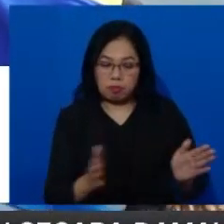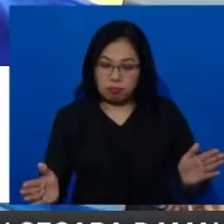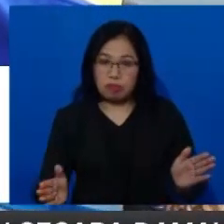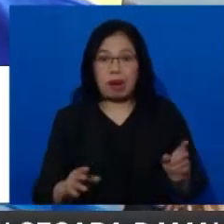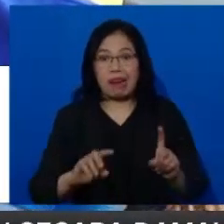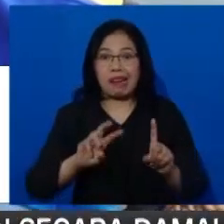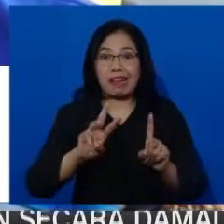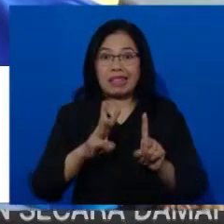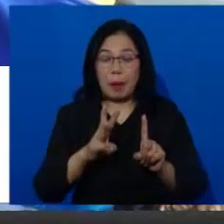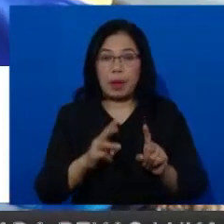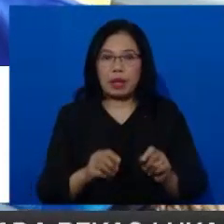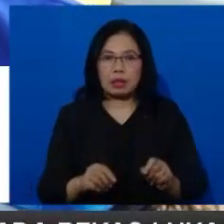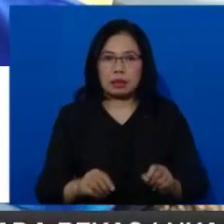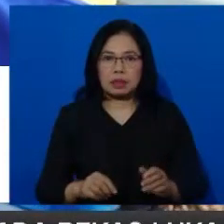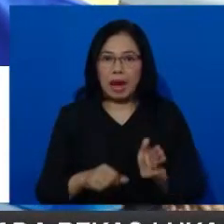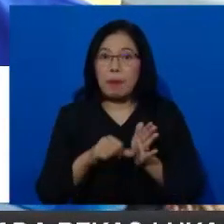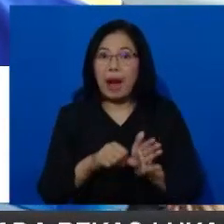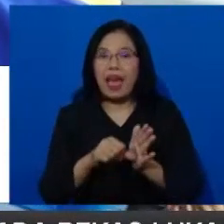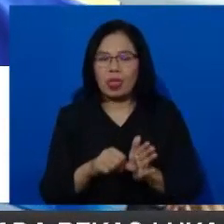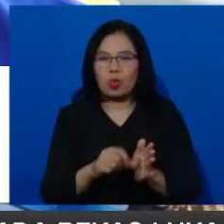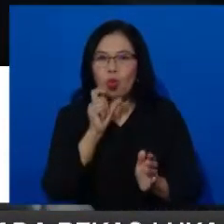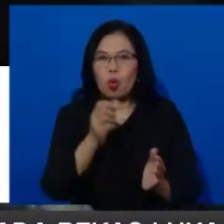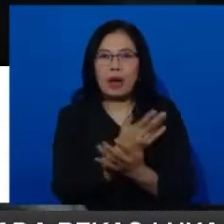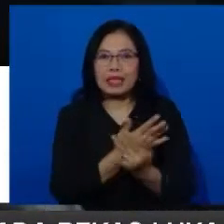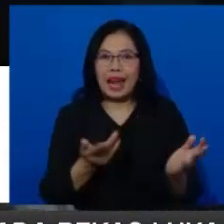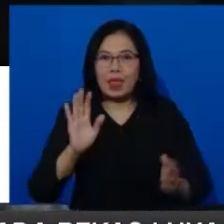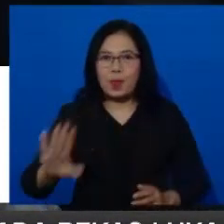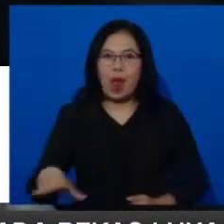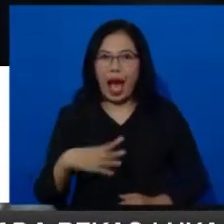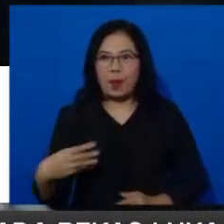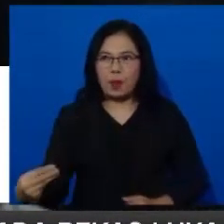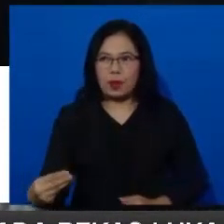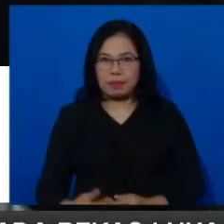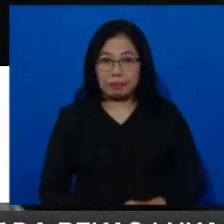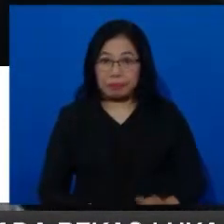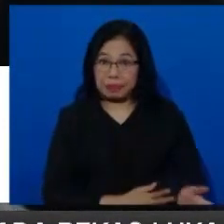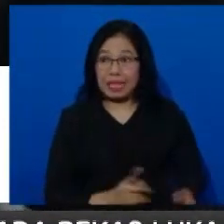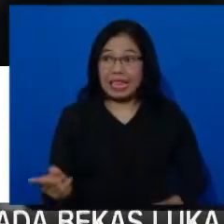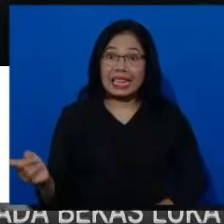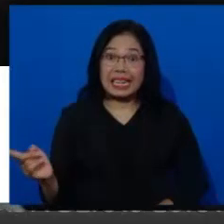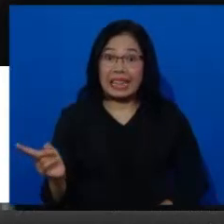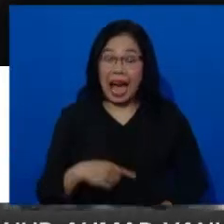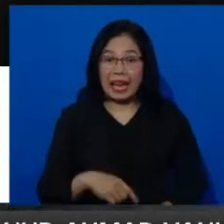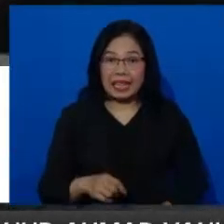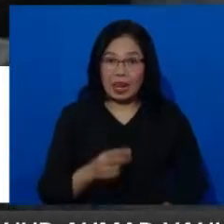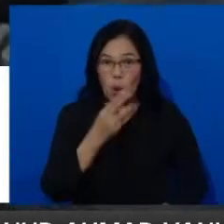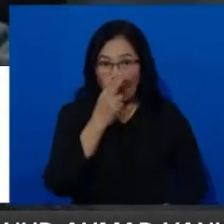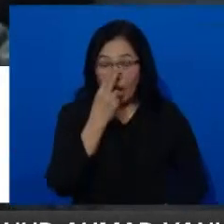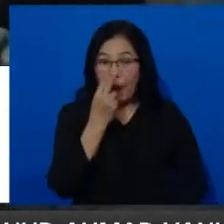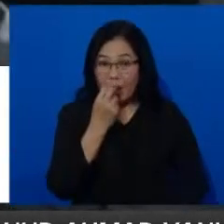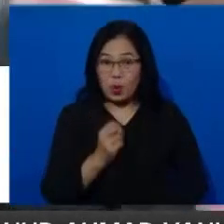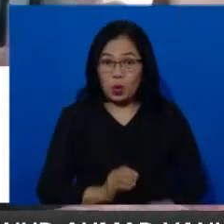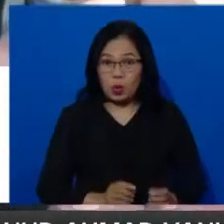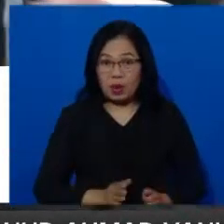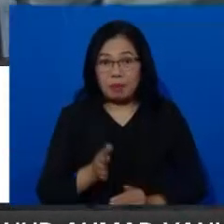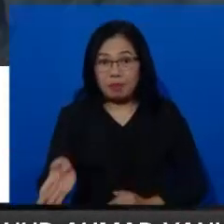sangat membantu di dalam masyarakat untuk melakukan mudik. Dari Bandung kita mau ke Jogja, jadi kita tadi